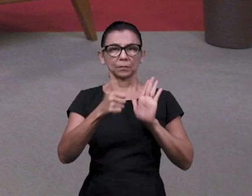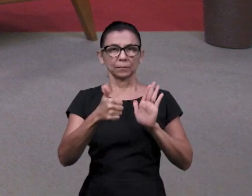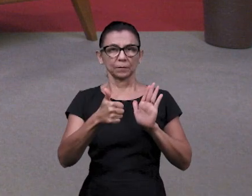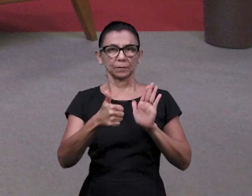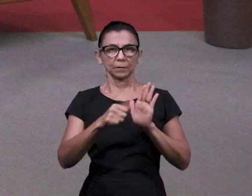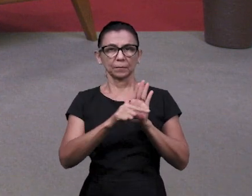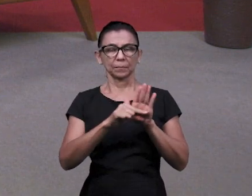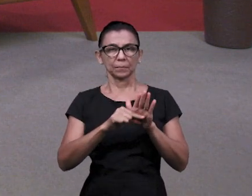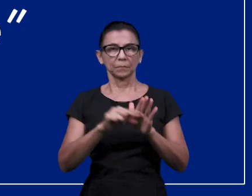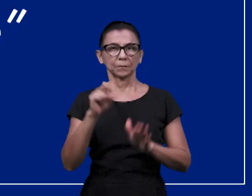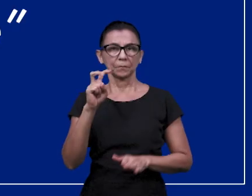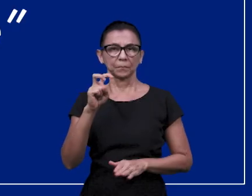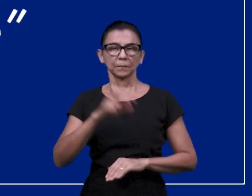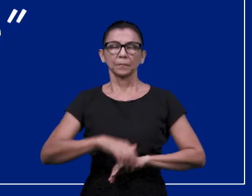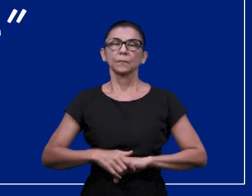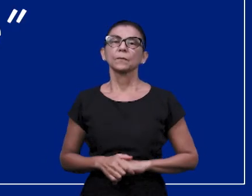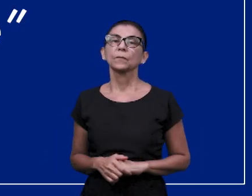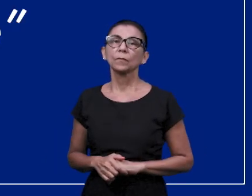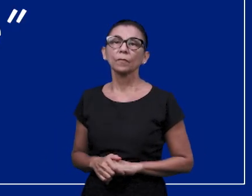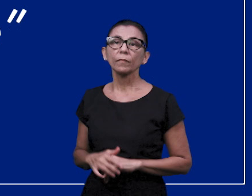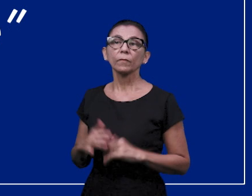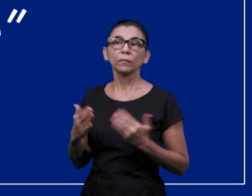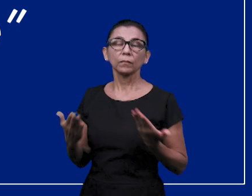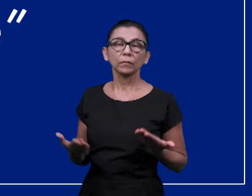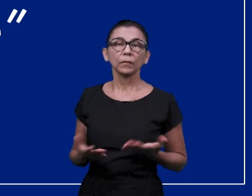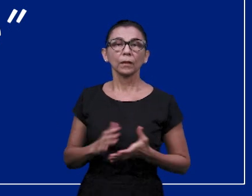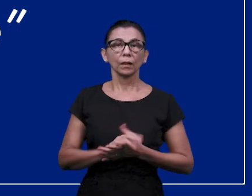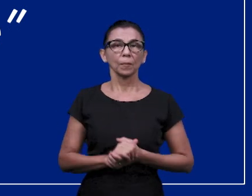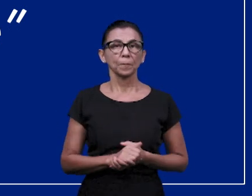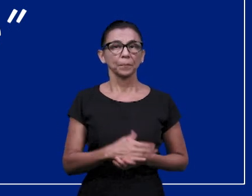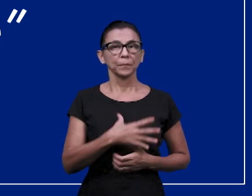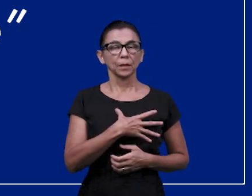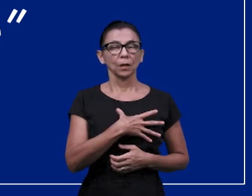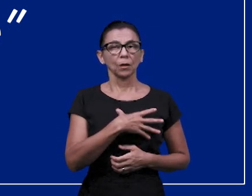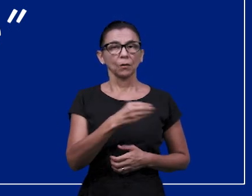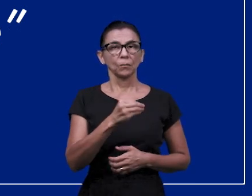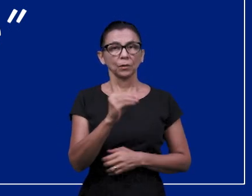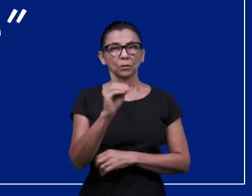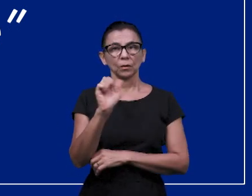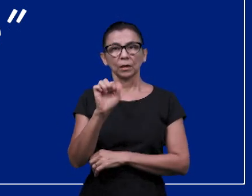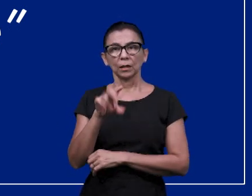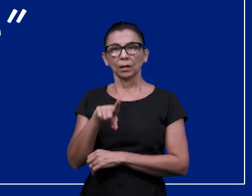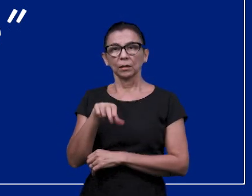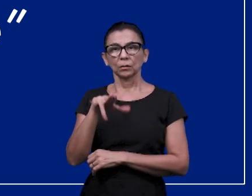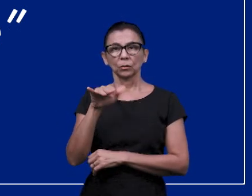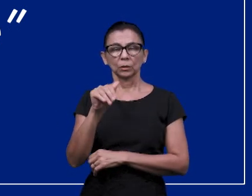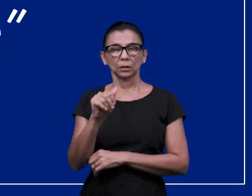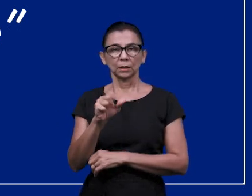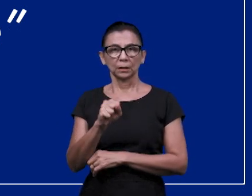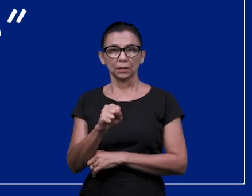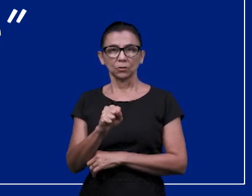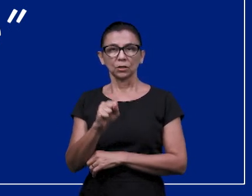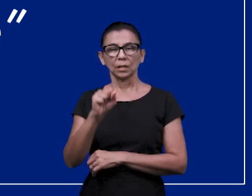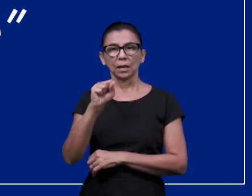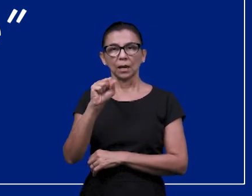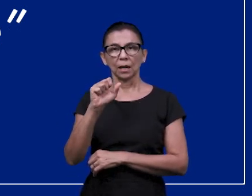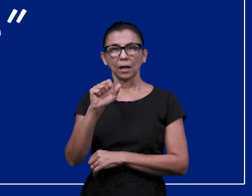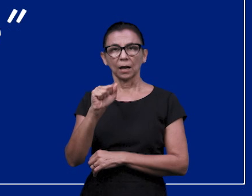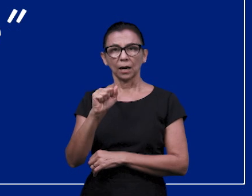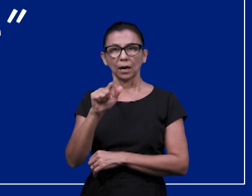Roi 1,5. Alors Adonijah, fils d'Agit, s'est levé en disant, je